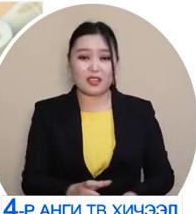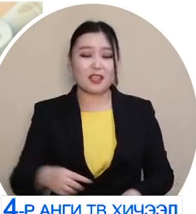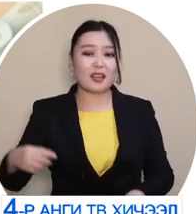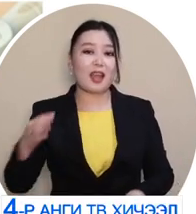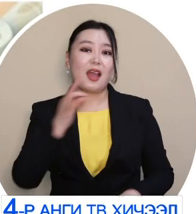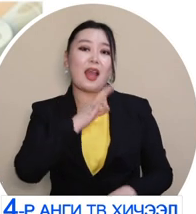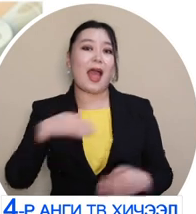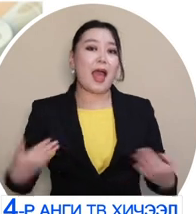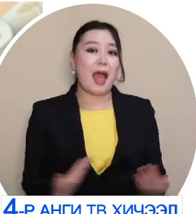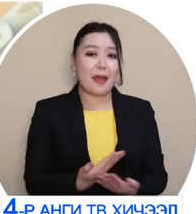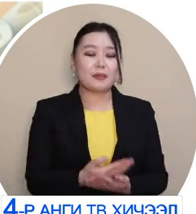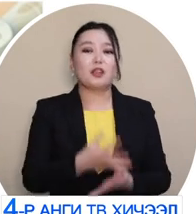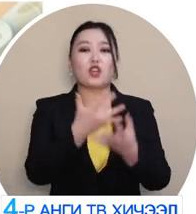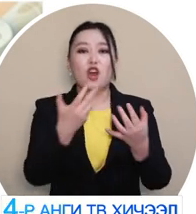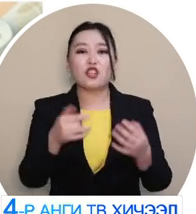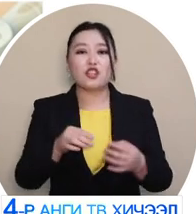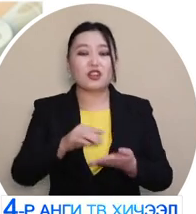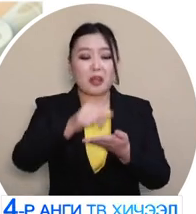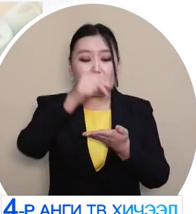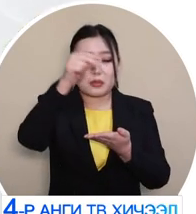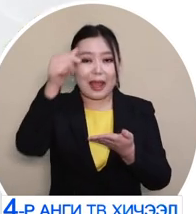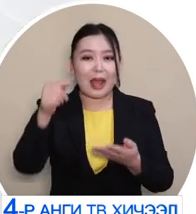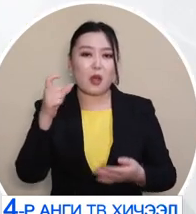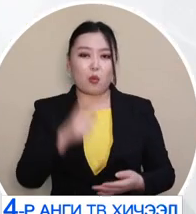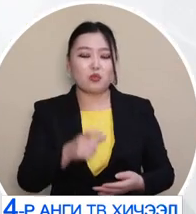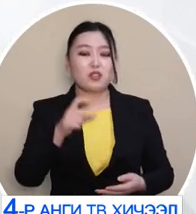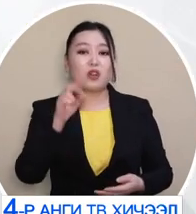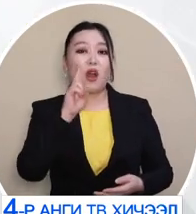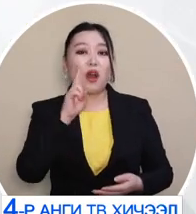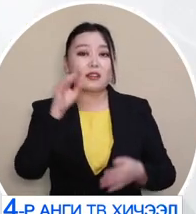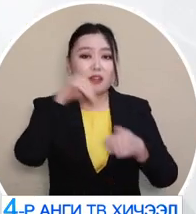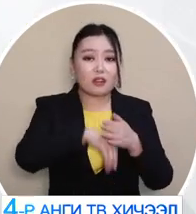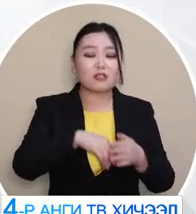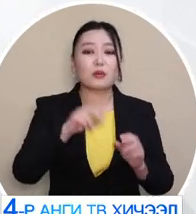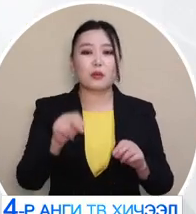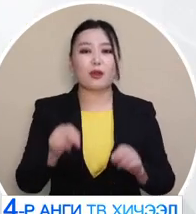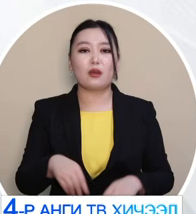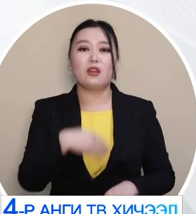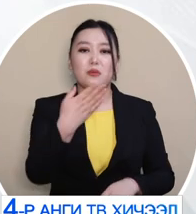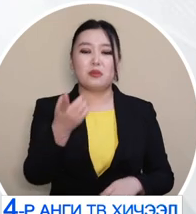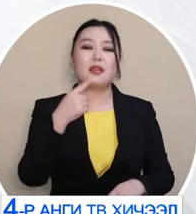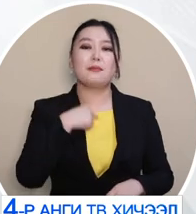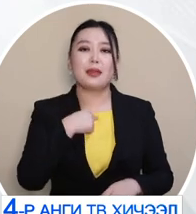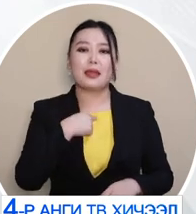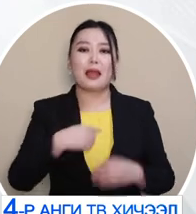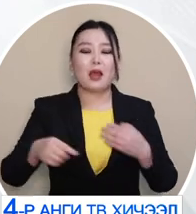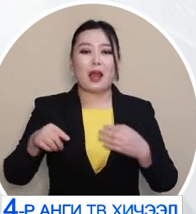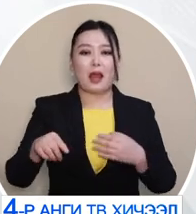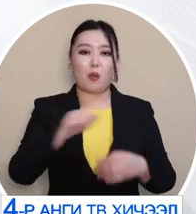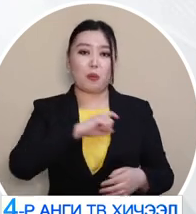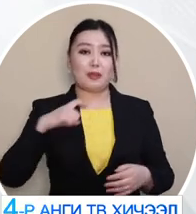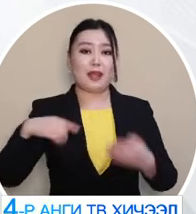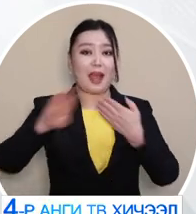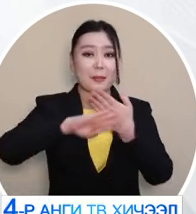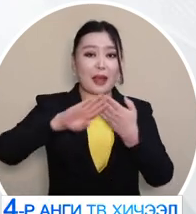будаа хүнс тижээлд ордог тул түүнийг би хувдаа хамгаалж